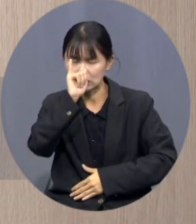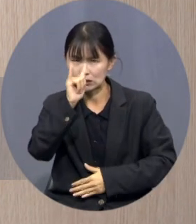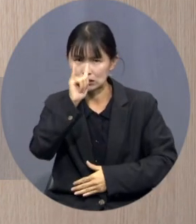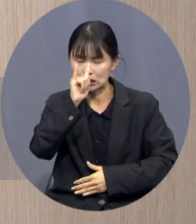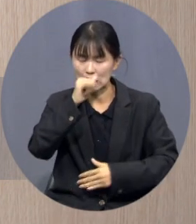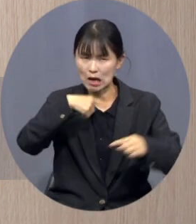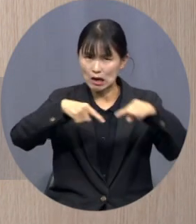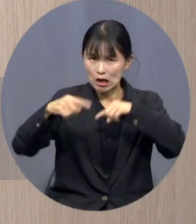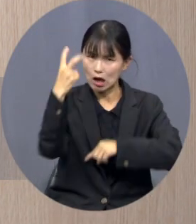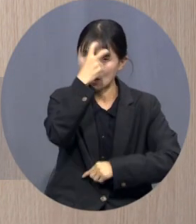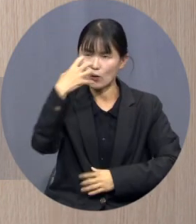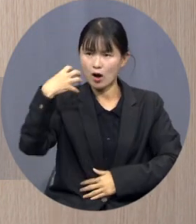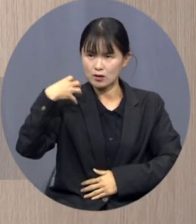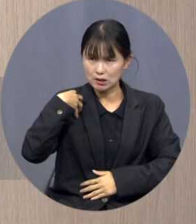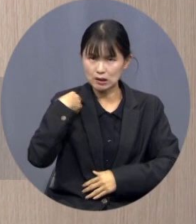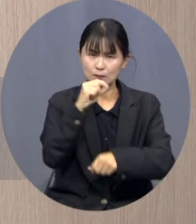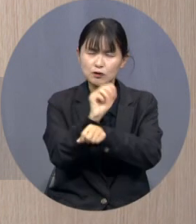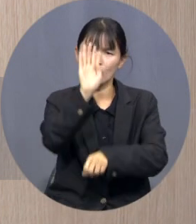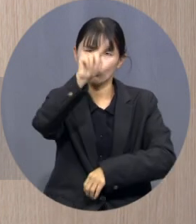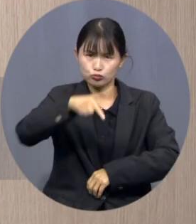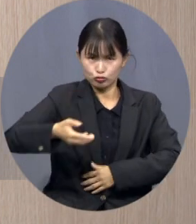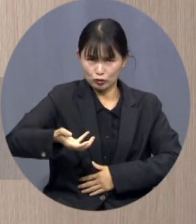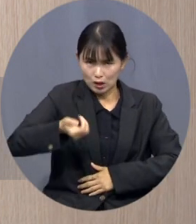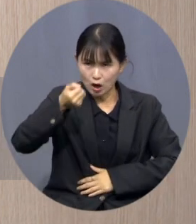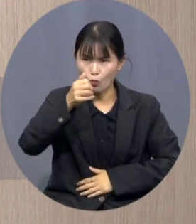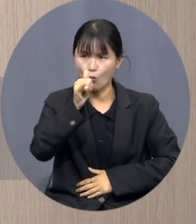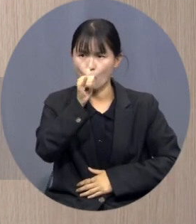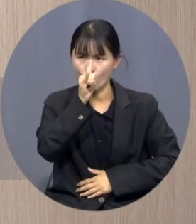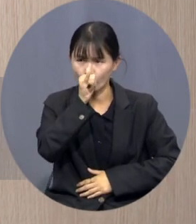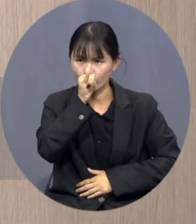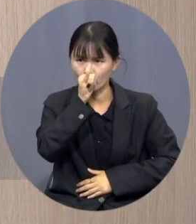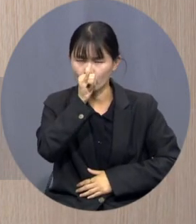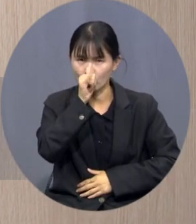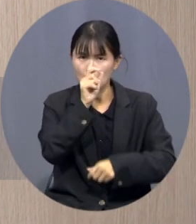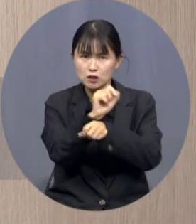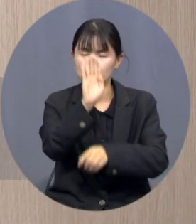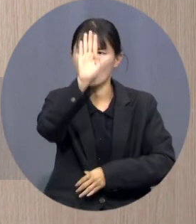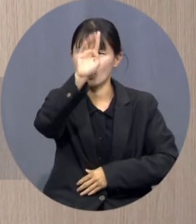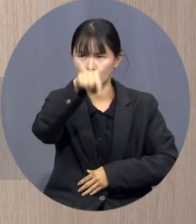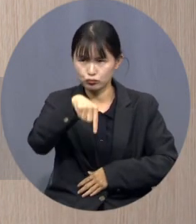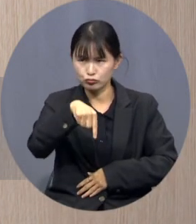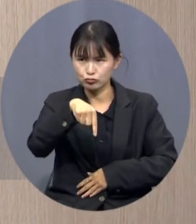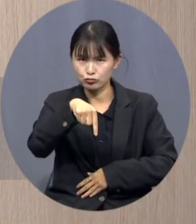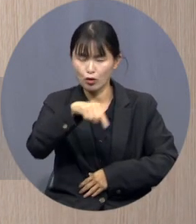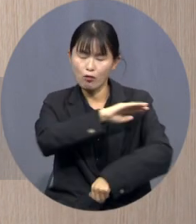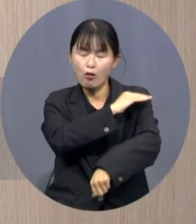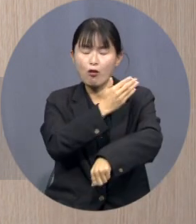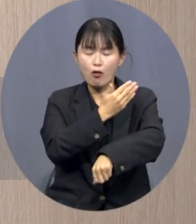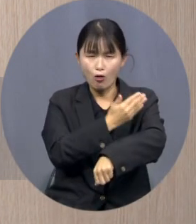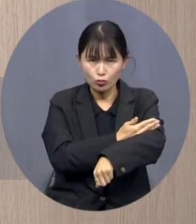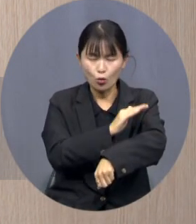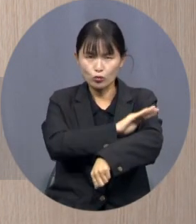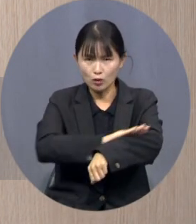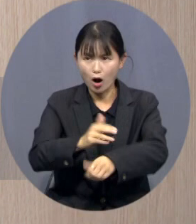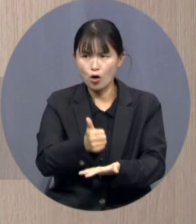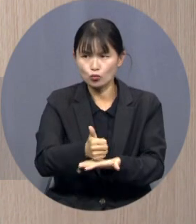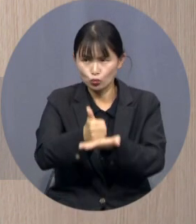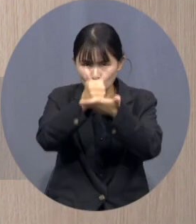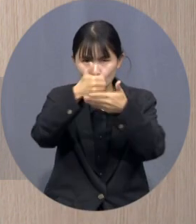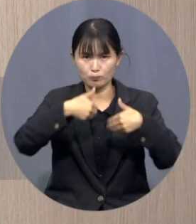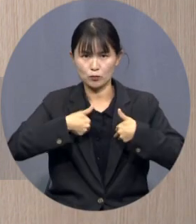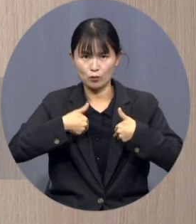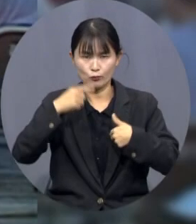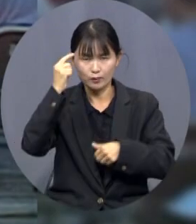감독할 책임은 저는 집행부에 있다고 생각합니다. 그 집행부의 권한도 존중돼야